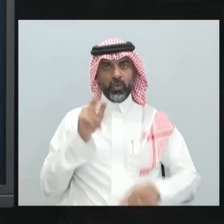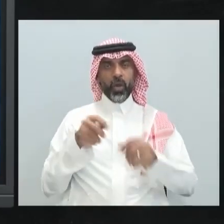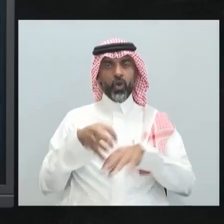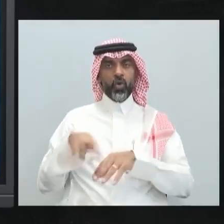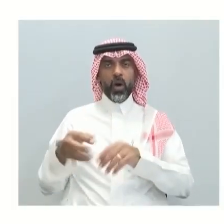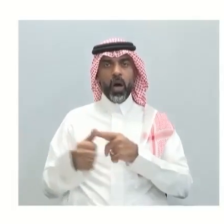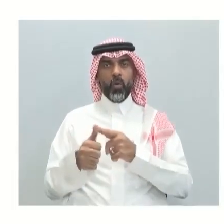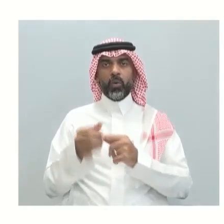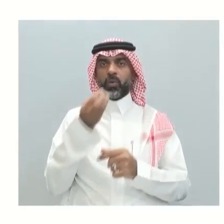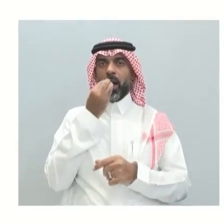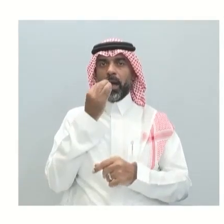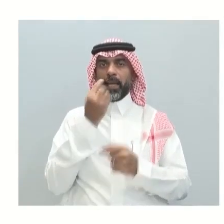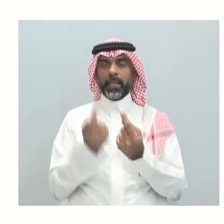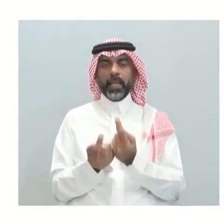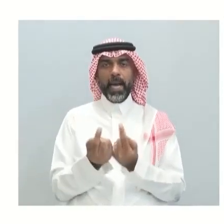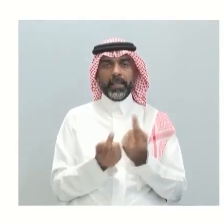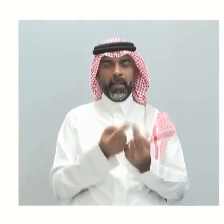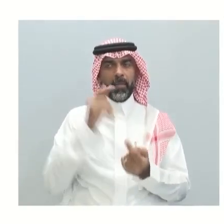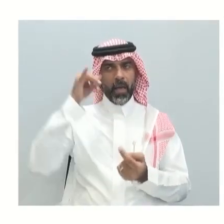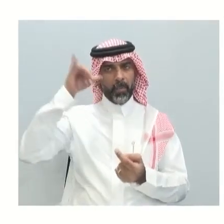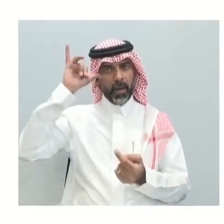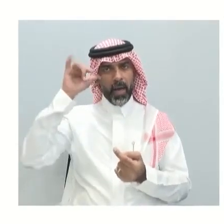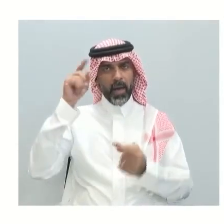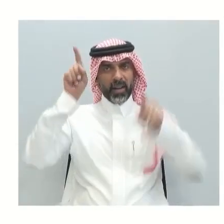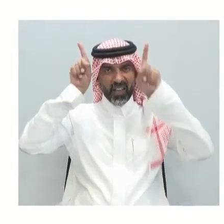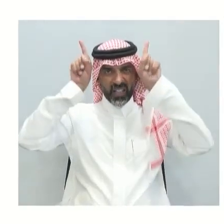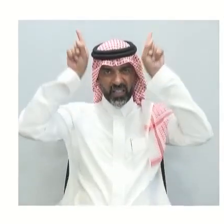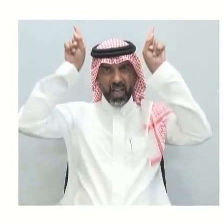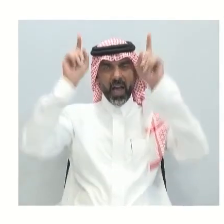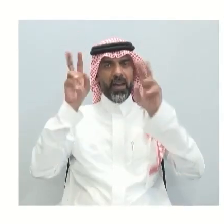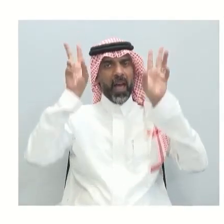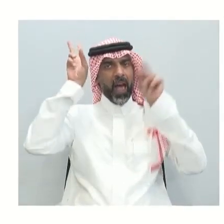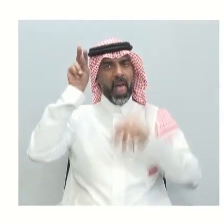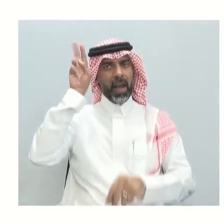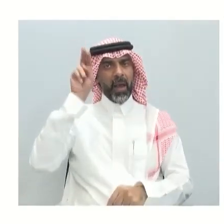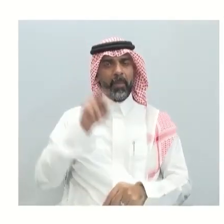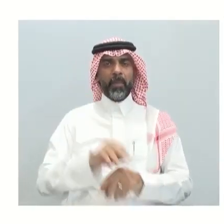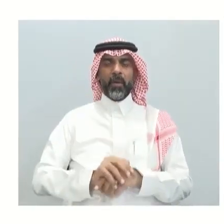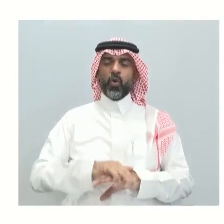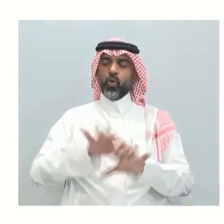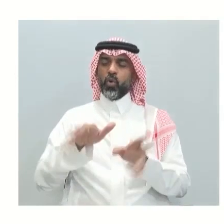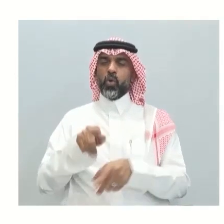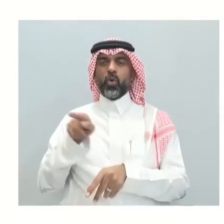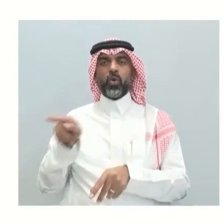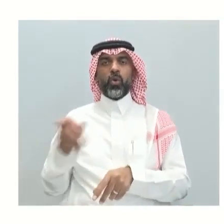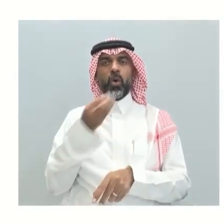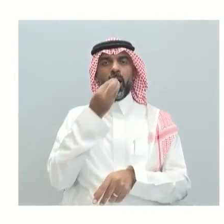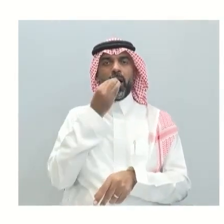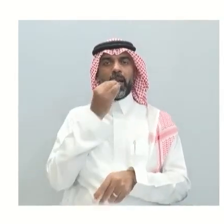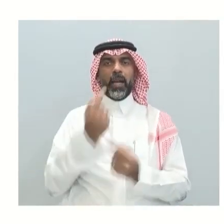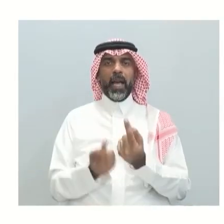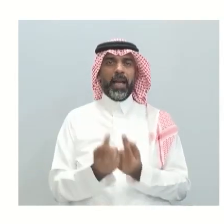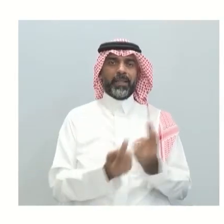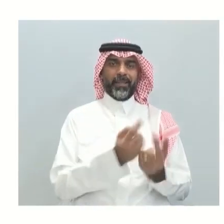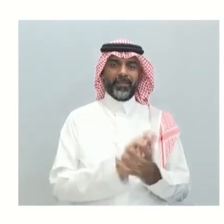الاول اكلات الاعشاب كالابقار الغزلا الارانب جميع الحيوانات العاشبه هي تندرج تحت اكلات